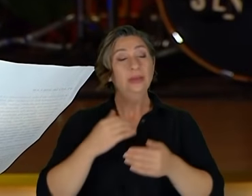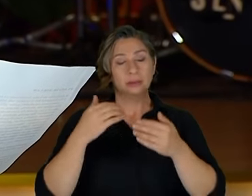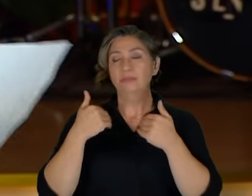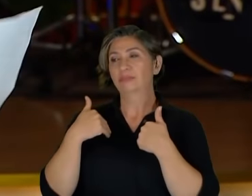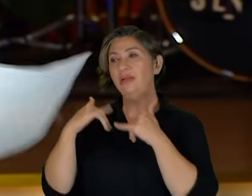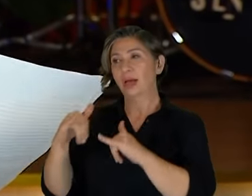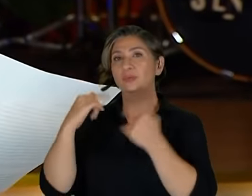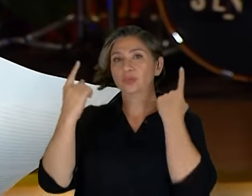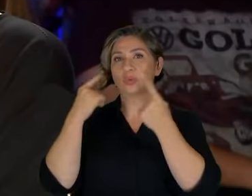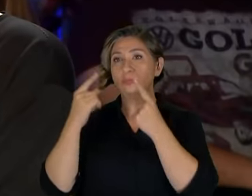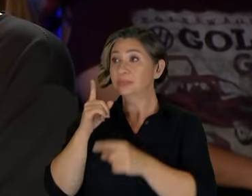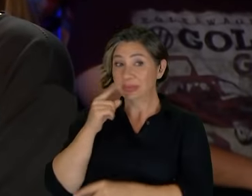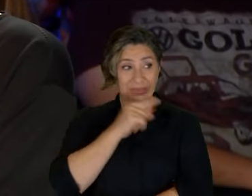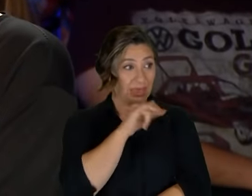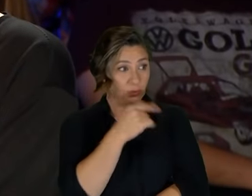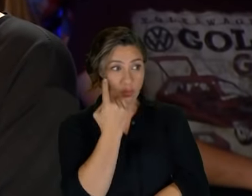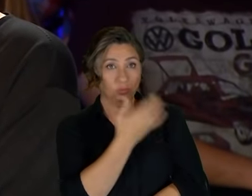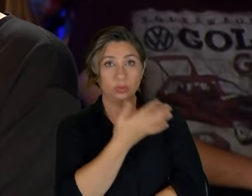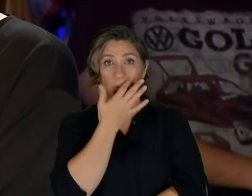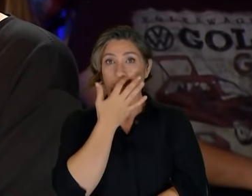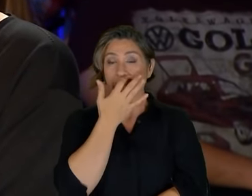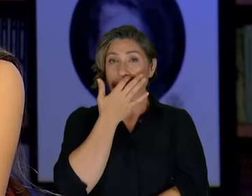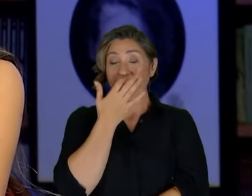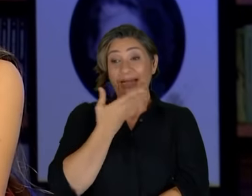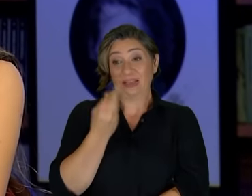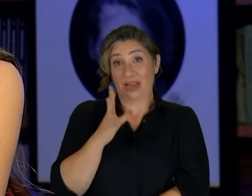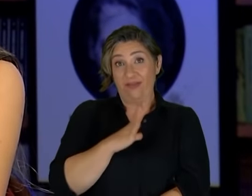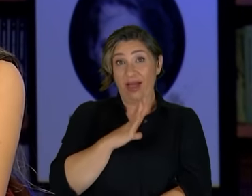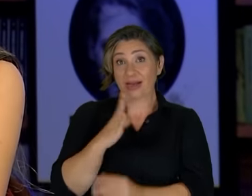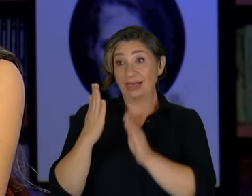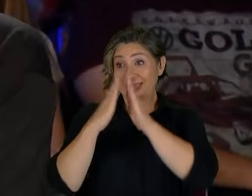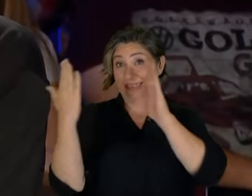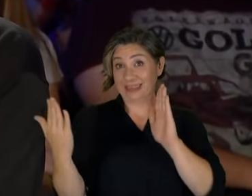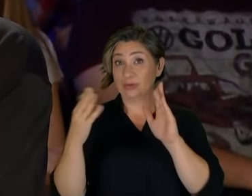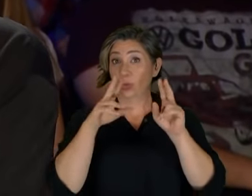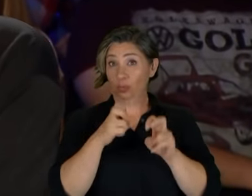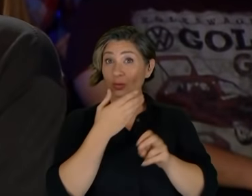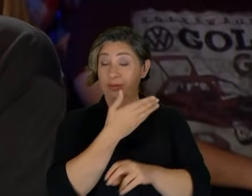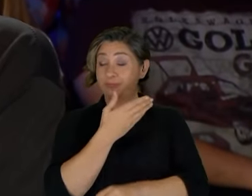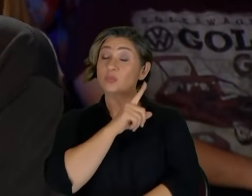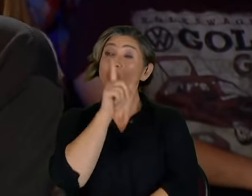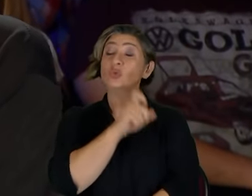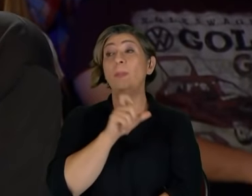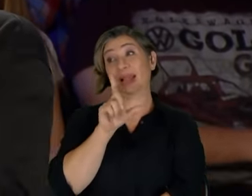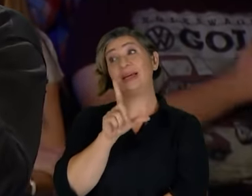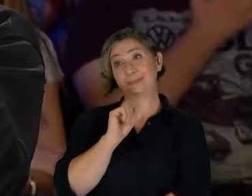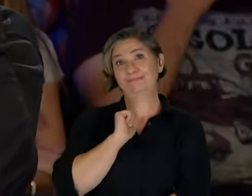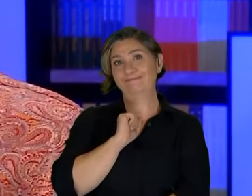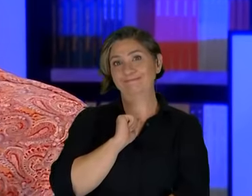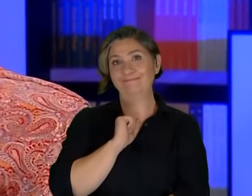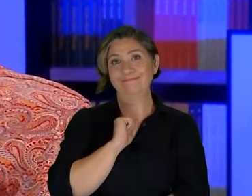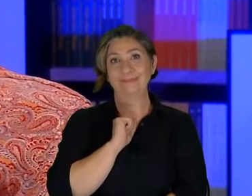aynı şeyi düşünüyorum. Siz de aynı şeyi düşünüyor musunuz? Tabii gençler var şimdi sizin karşı tarafta oturuyorlar. Evet. Onlara da sormak lazım